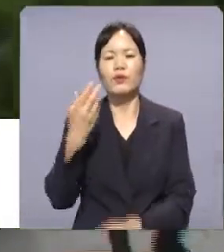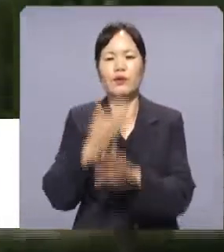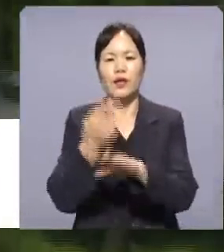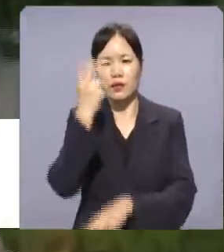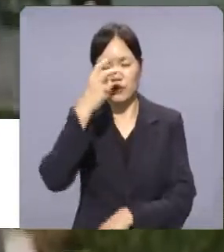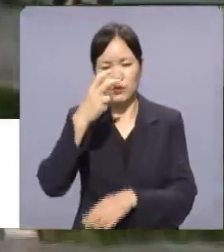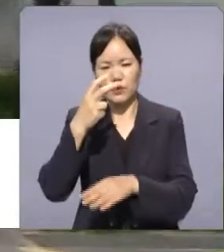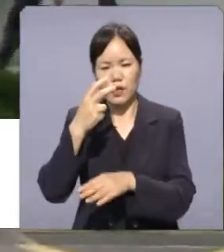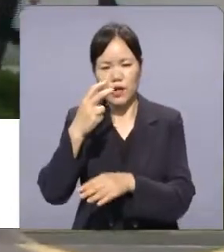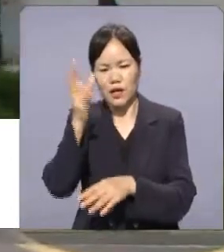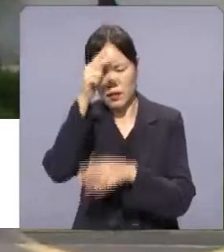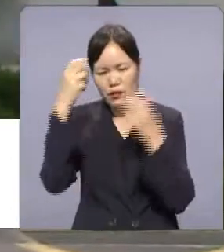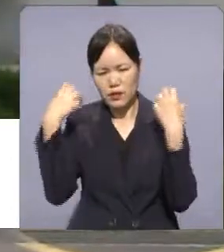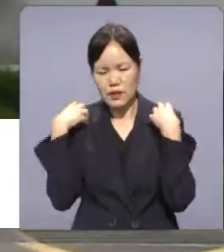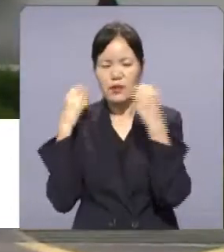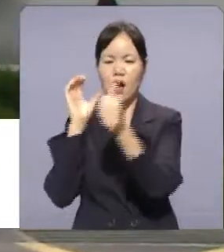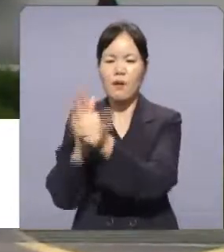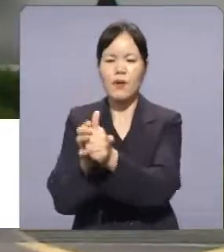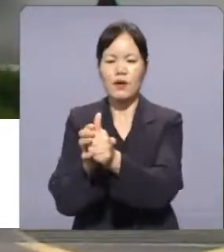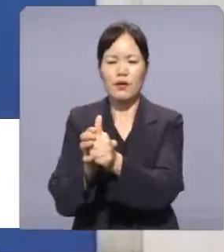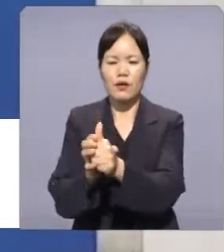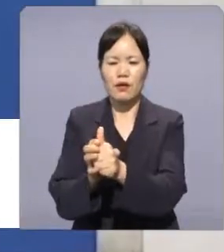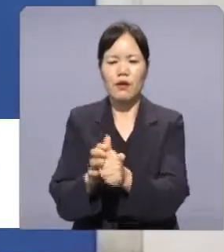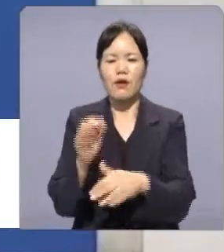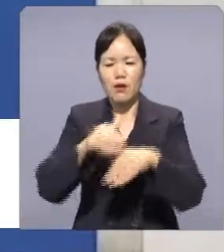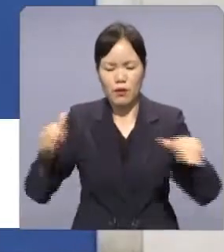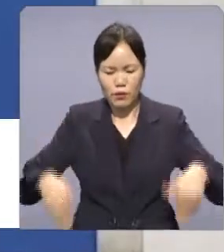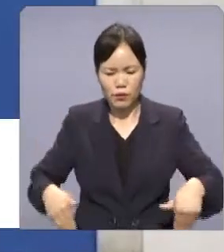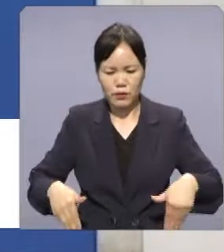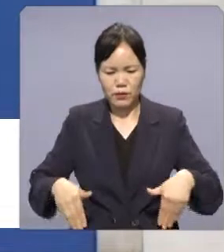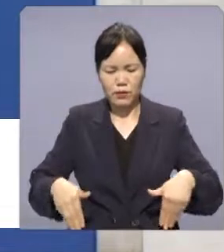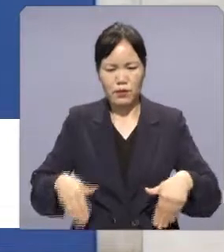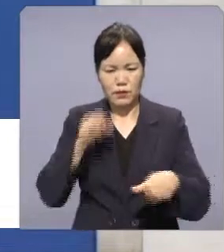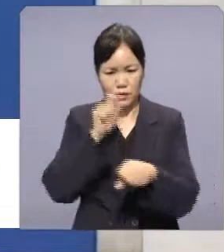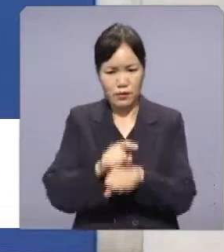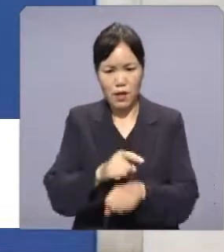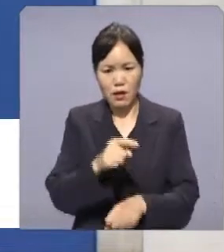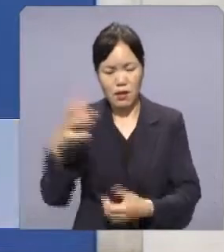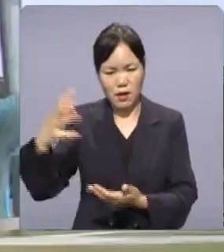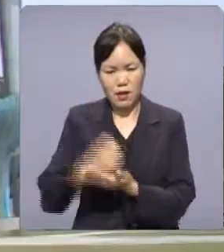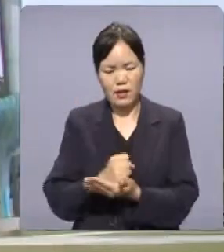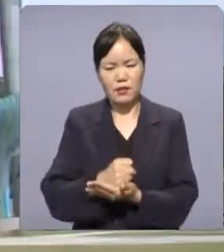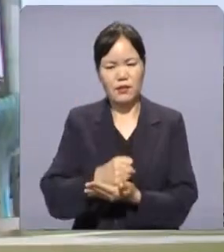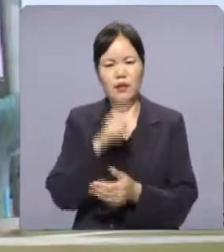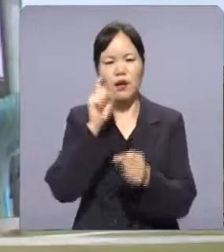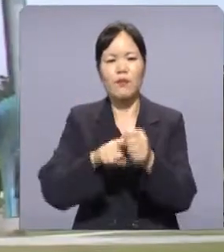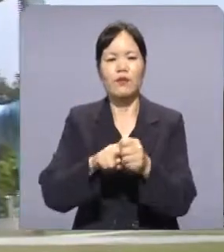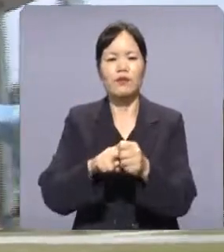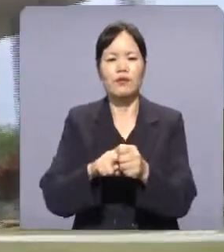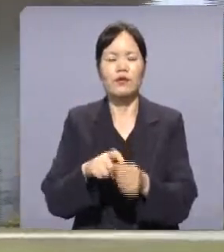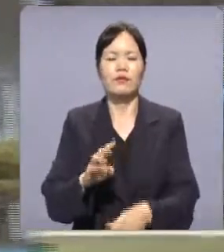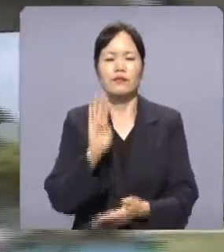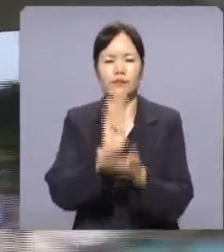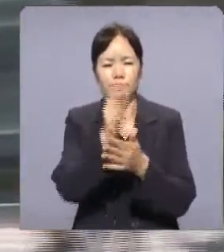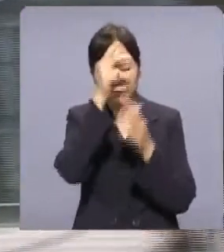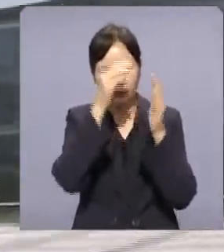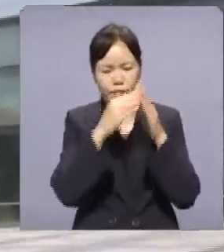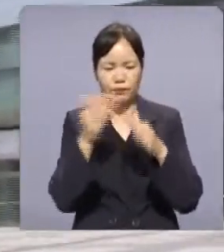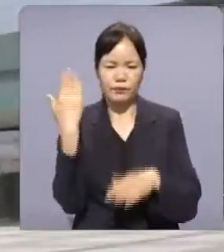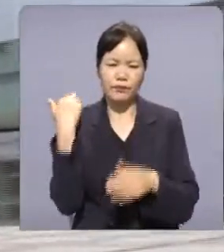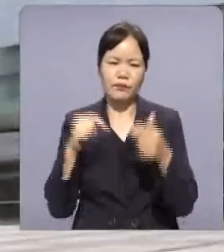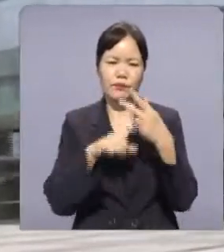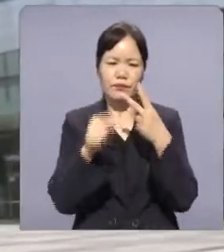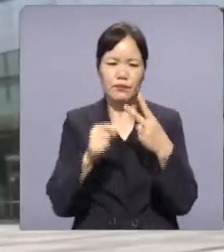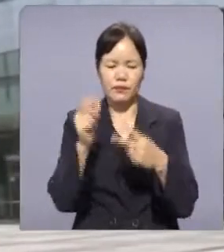주체에 사건을 맡겨 수사의 공정성과 객관성을 담보하겠다는 것입니다. 분당서는 지난 2월